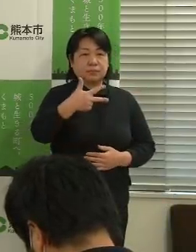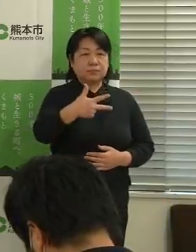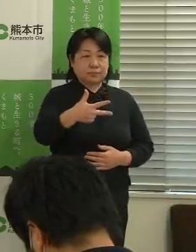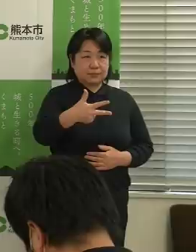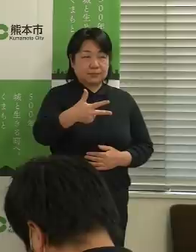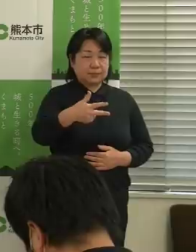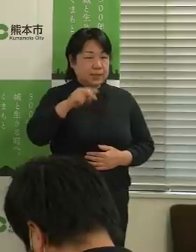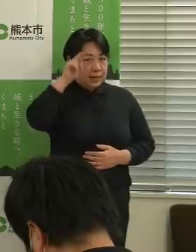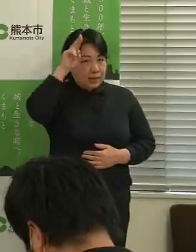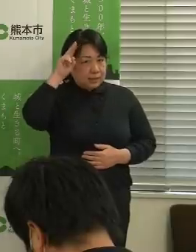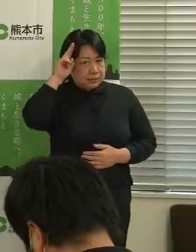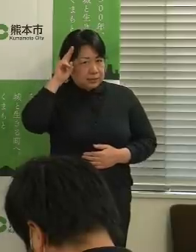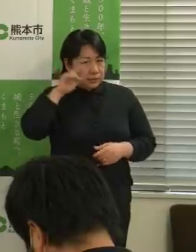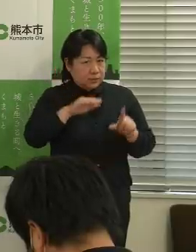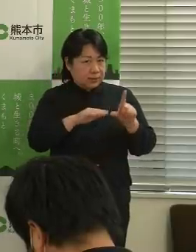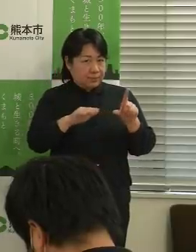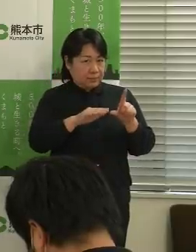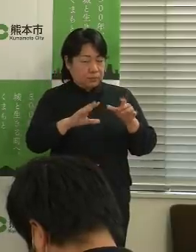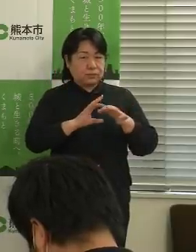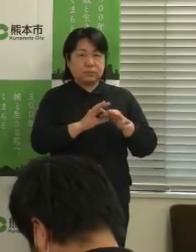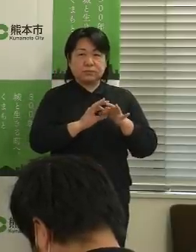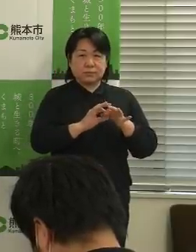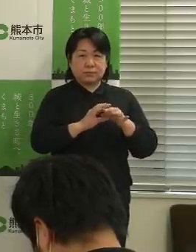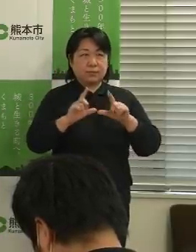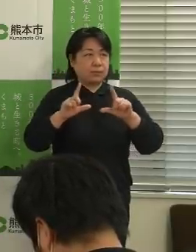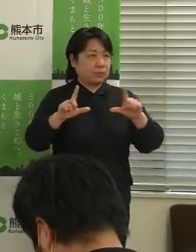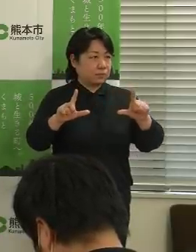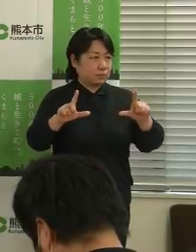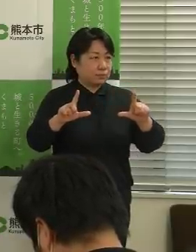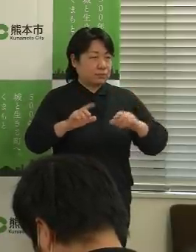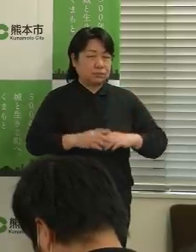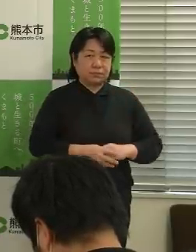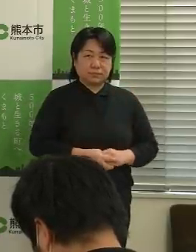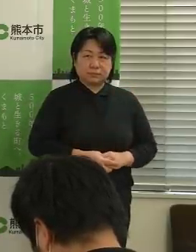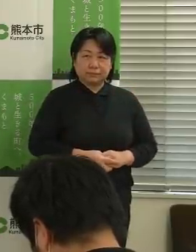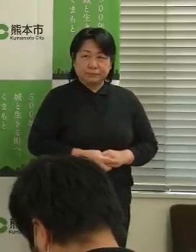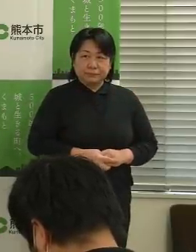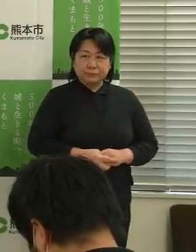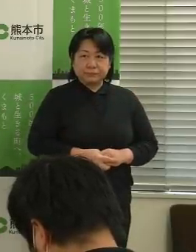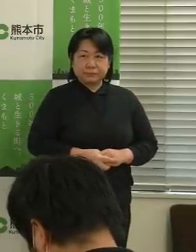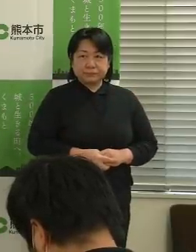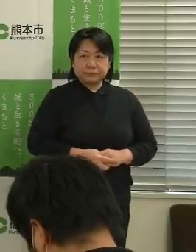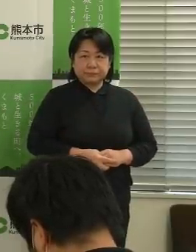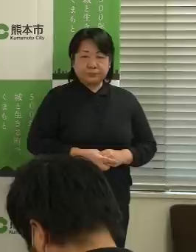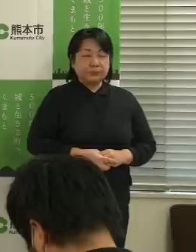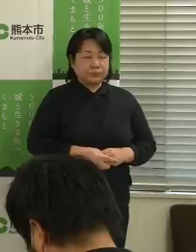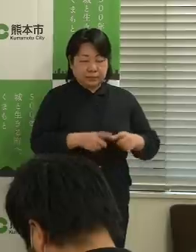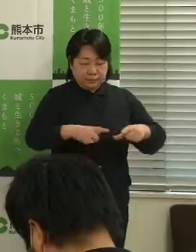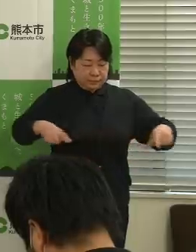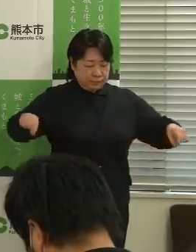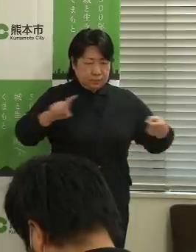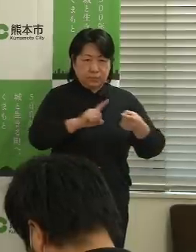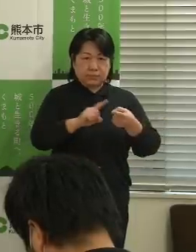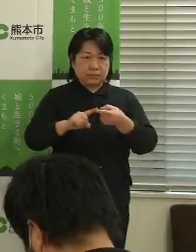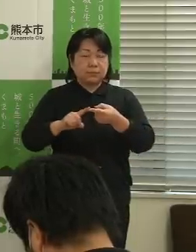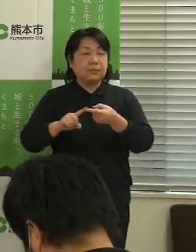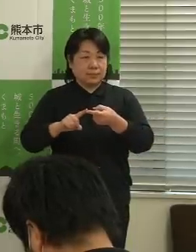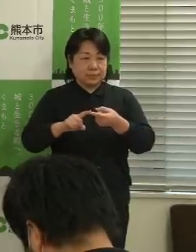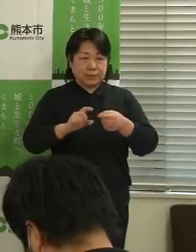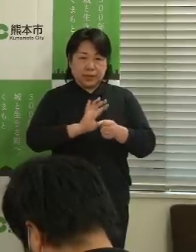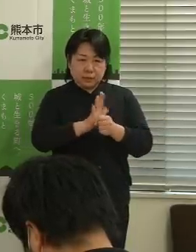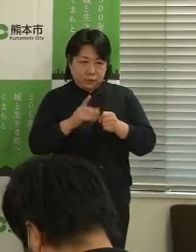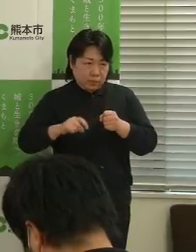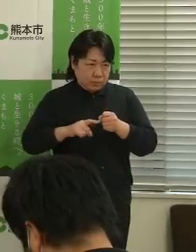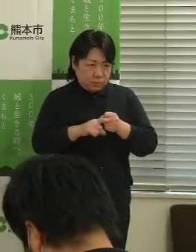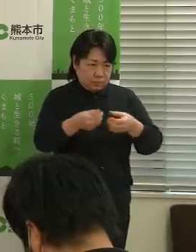るリスクレベルについてご報告をさせていただきます。全国的に新型コロナウイルス感染症